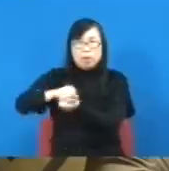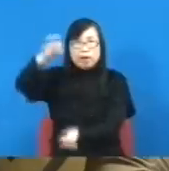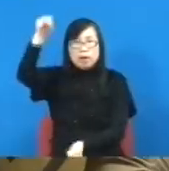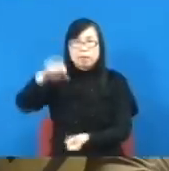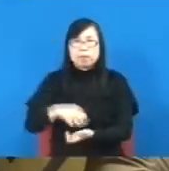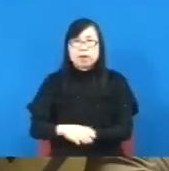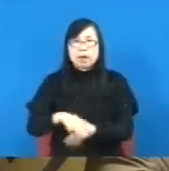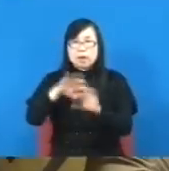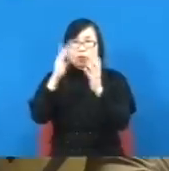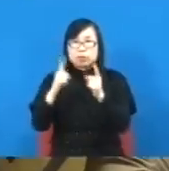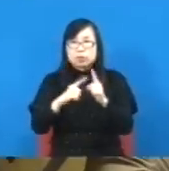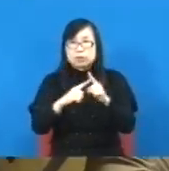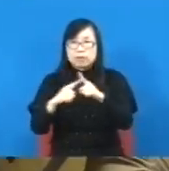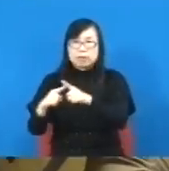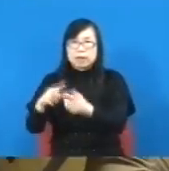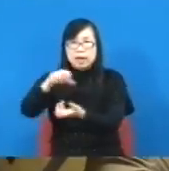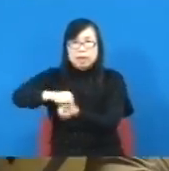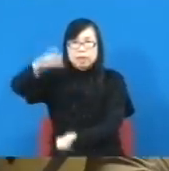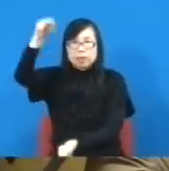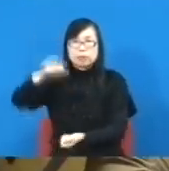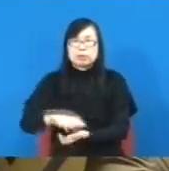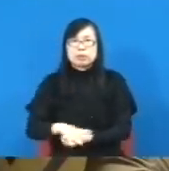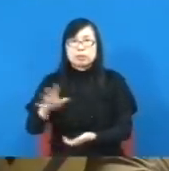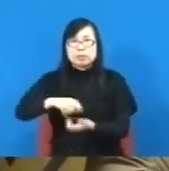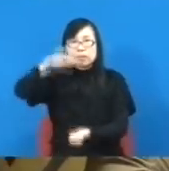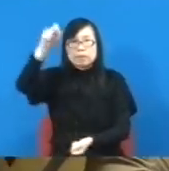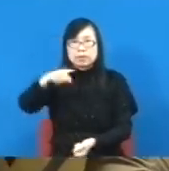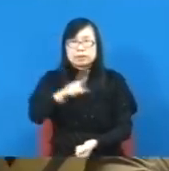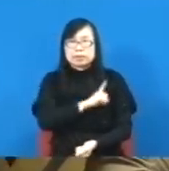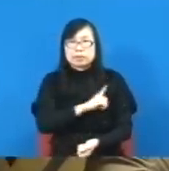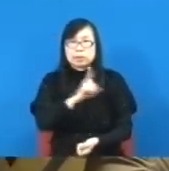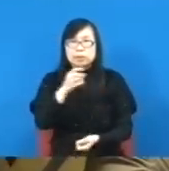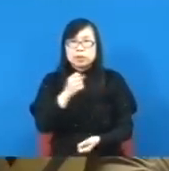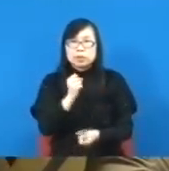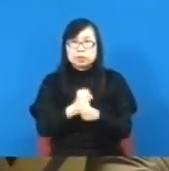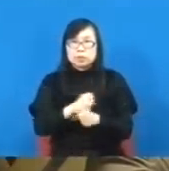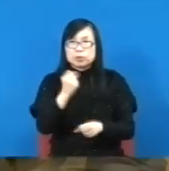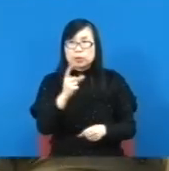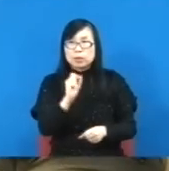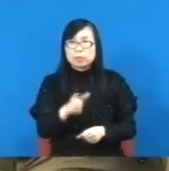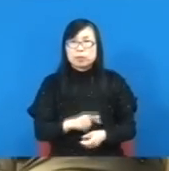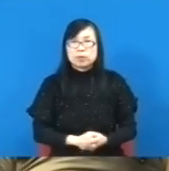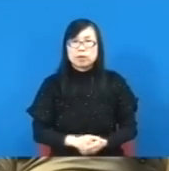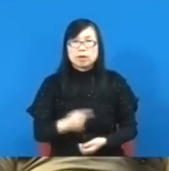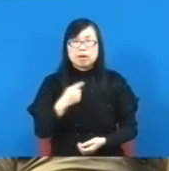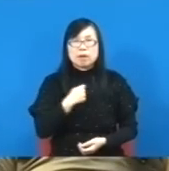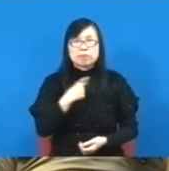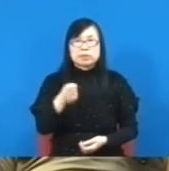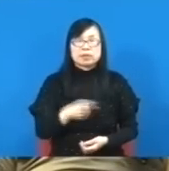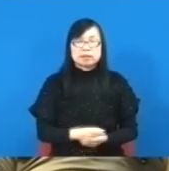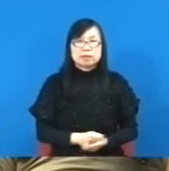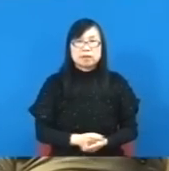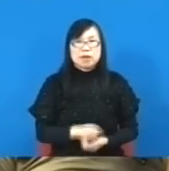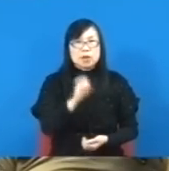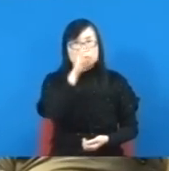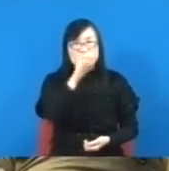全民退休保障，你係咪四月拉過我？我唔拉點得先？你會唔會做先？ 你睇下摩哥個樣而家瞓著咁樣，你真係 嗱嗰盞燈唔得啊嘛！我講